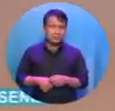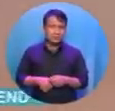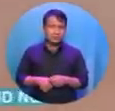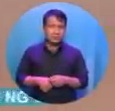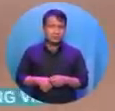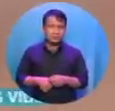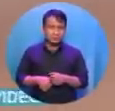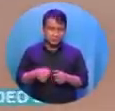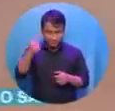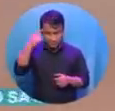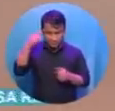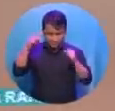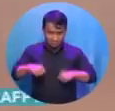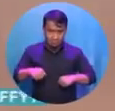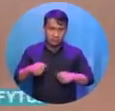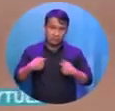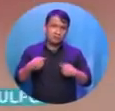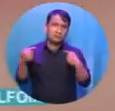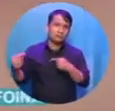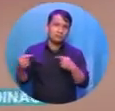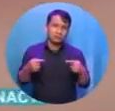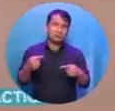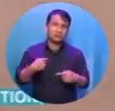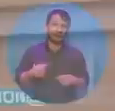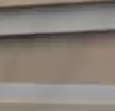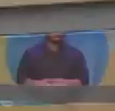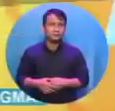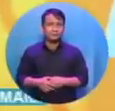Hindi ko kaya. Sinalaban ako.